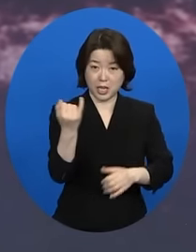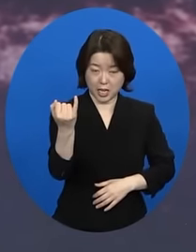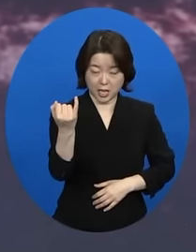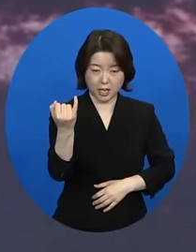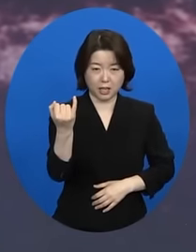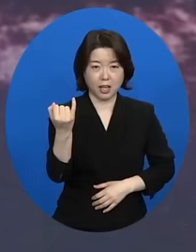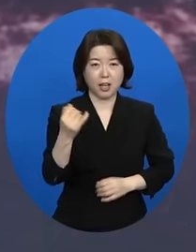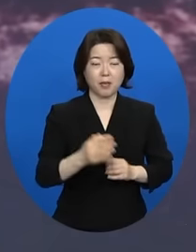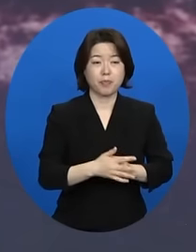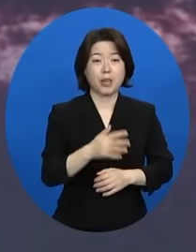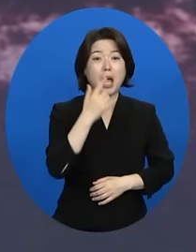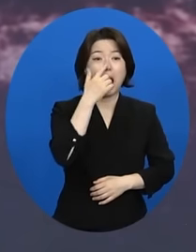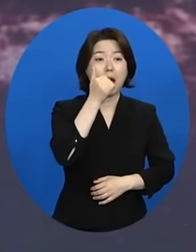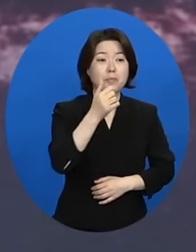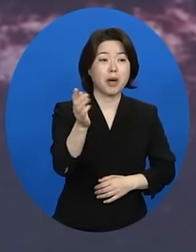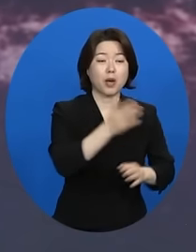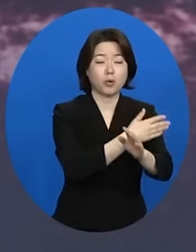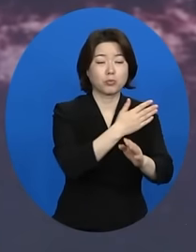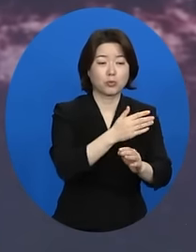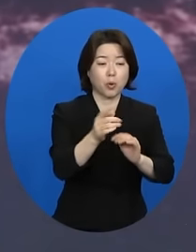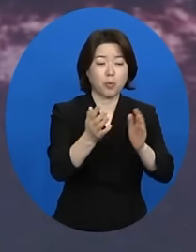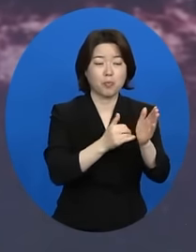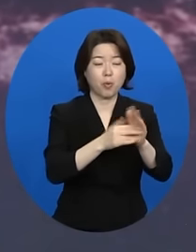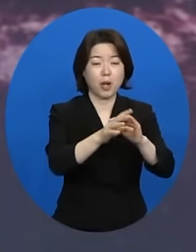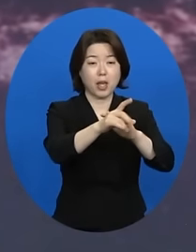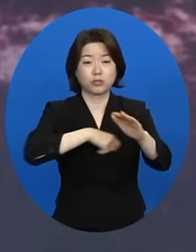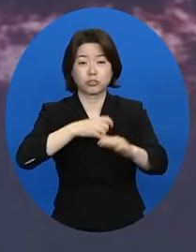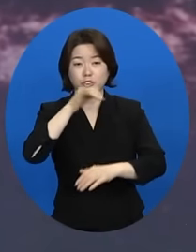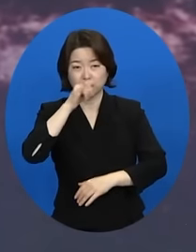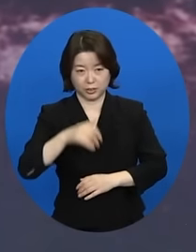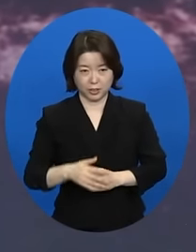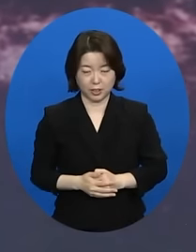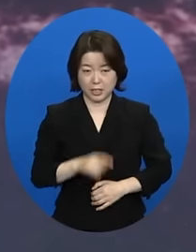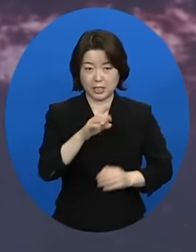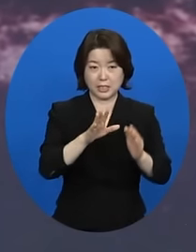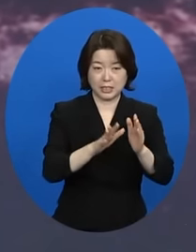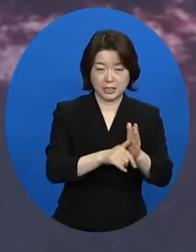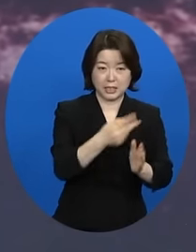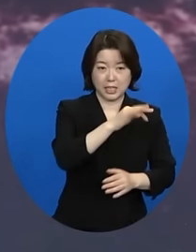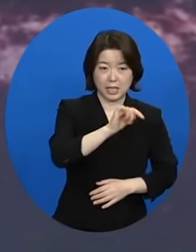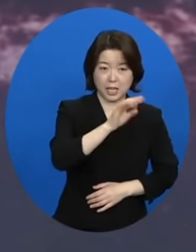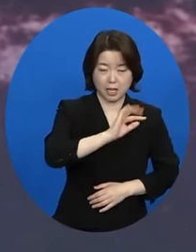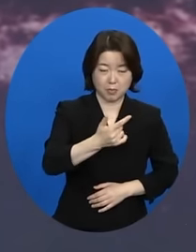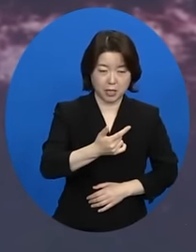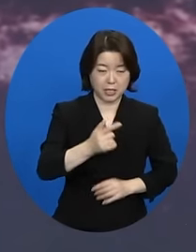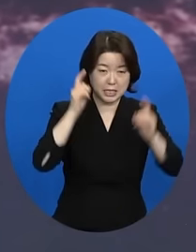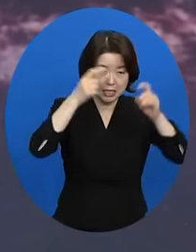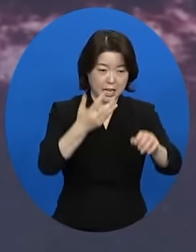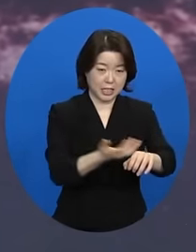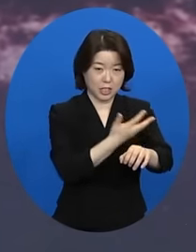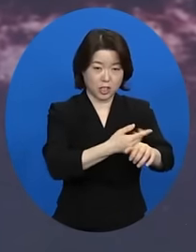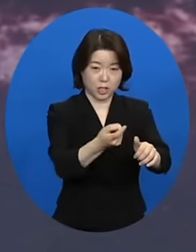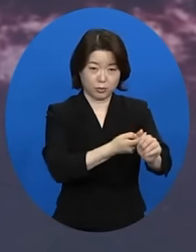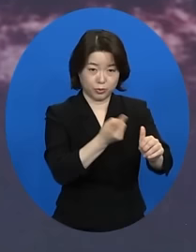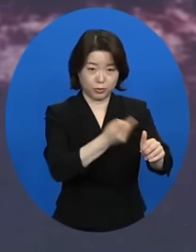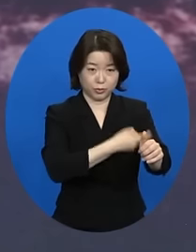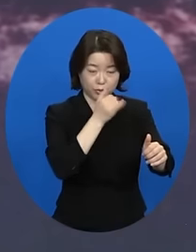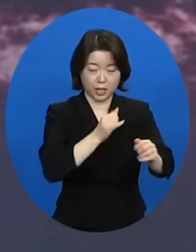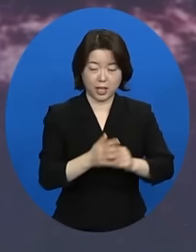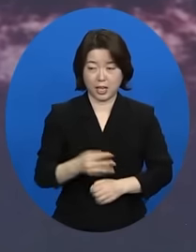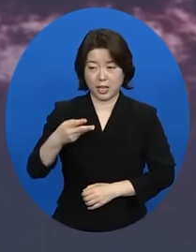라반으로부터 그 훔쳐오는 장면이 나와요. 31장 19절에 보십시오. 그때에 라반이 양털을 깎으러 갔으므로 라헬은 그의 아버지